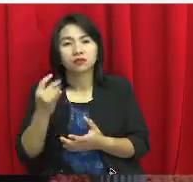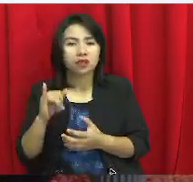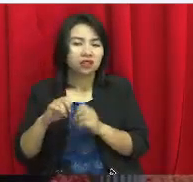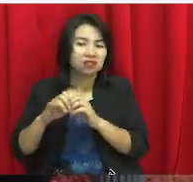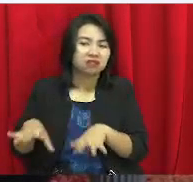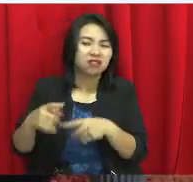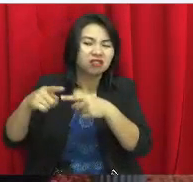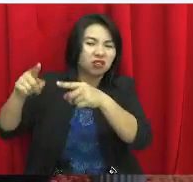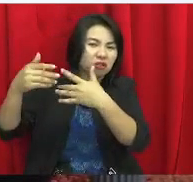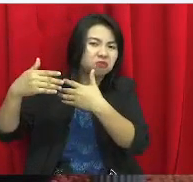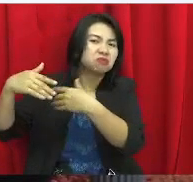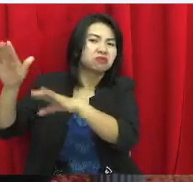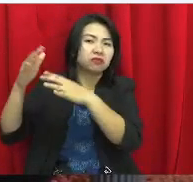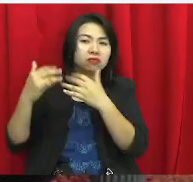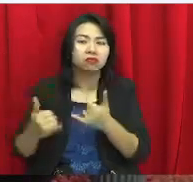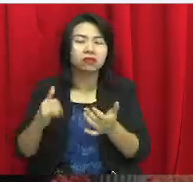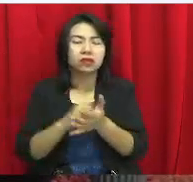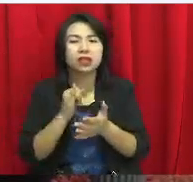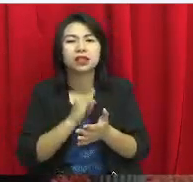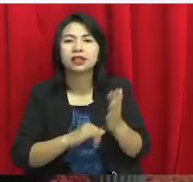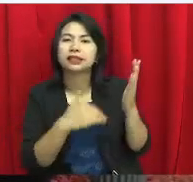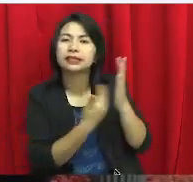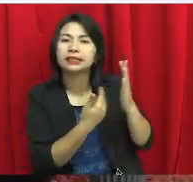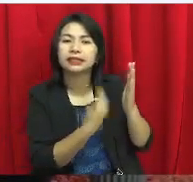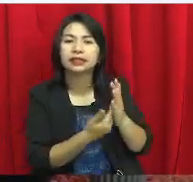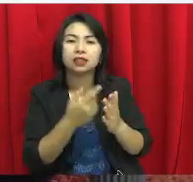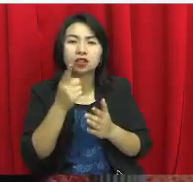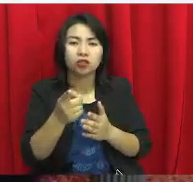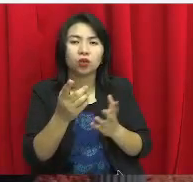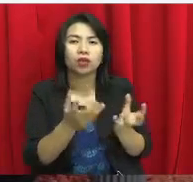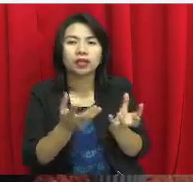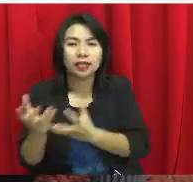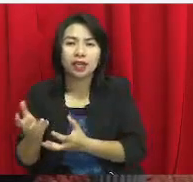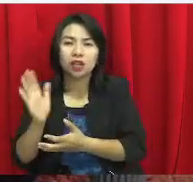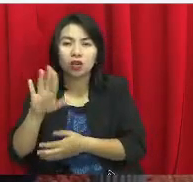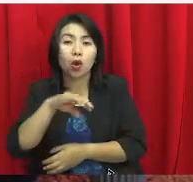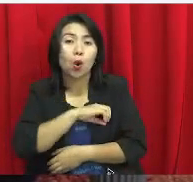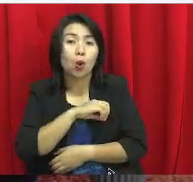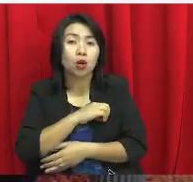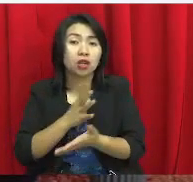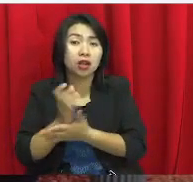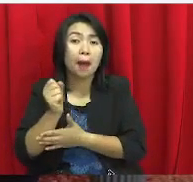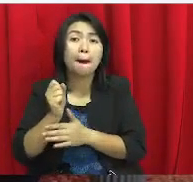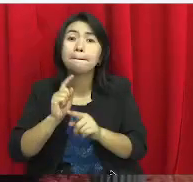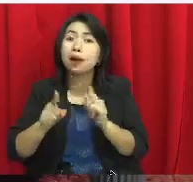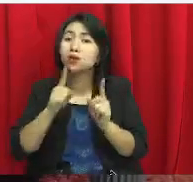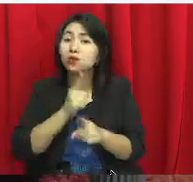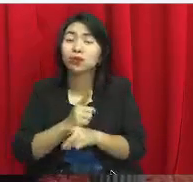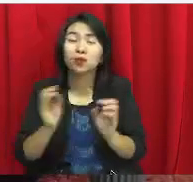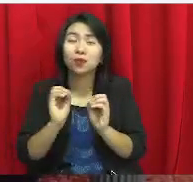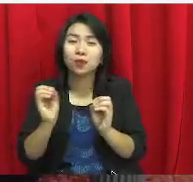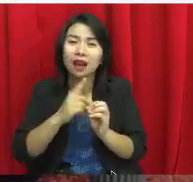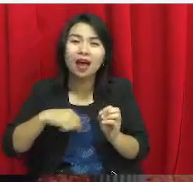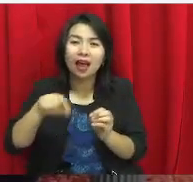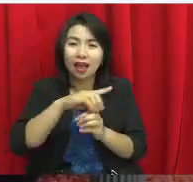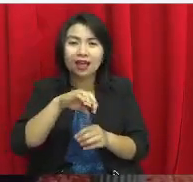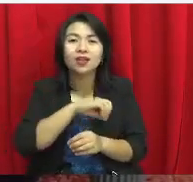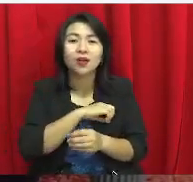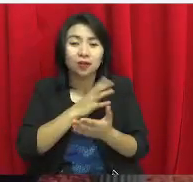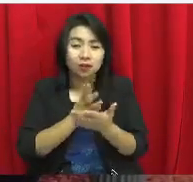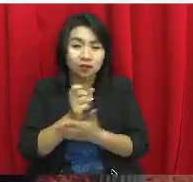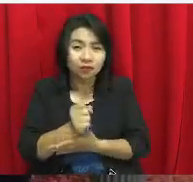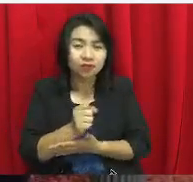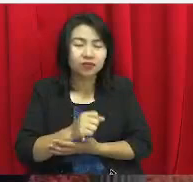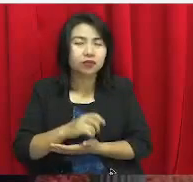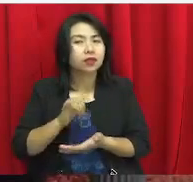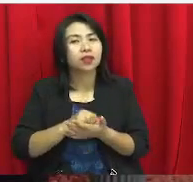patunay that you are carrying your own righteousness, which is wala po tayo. That's right. Okay, kaya yun po yung binibigyang emphasis ni